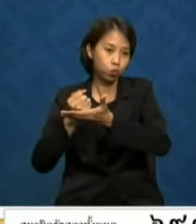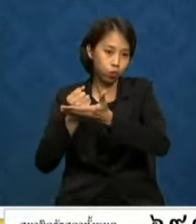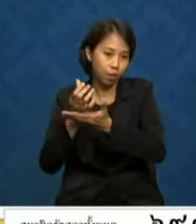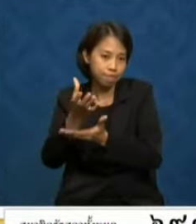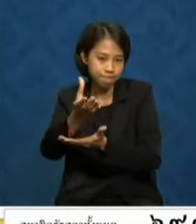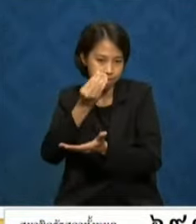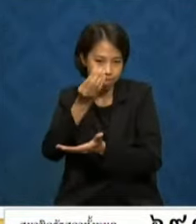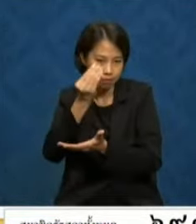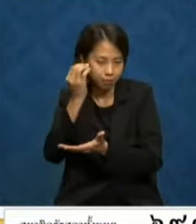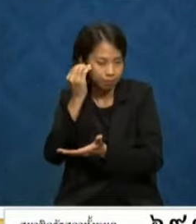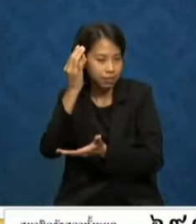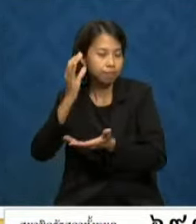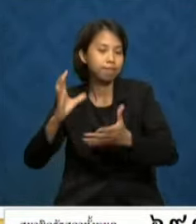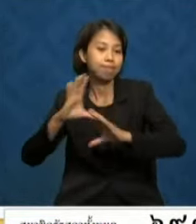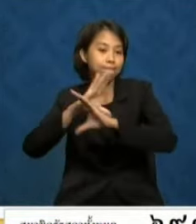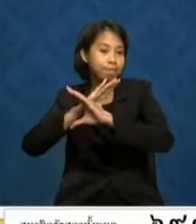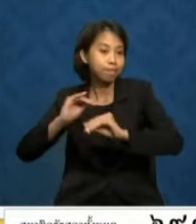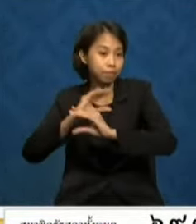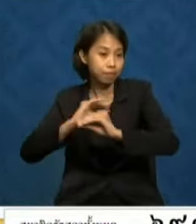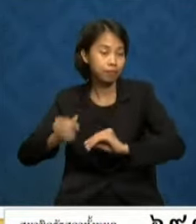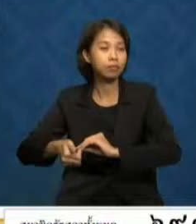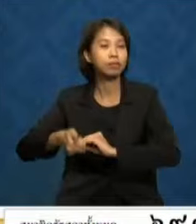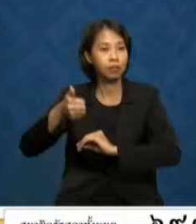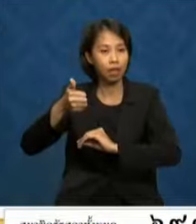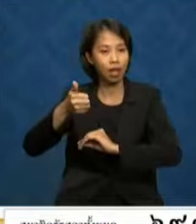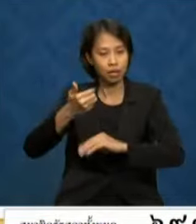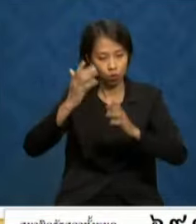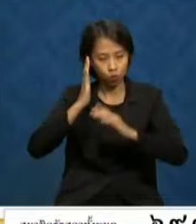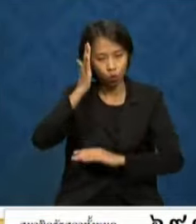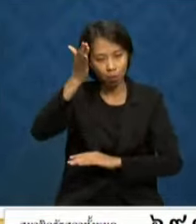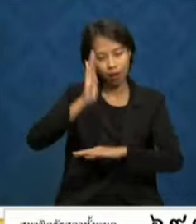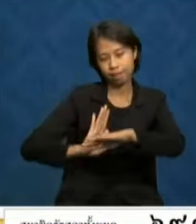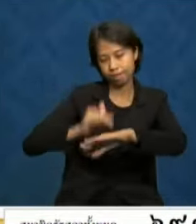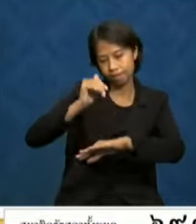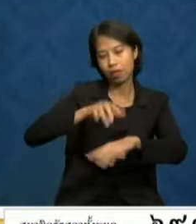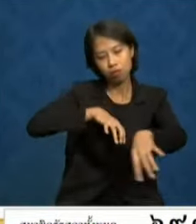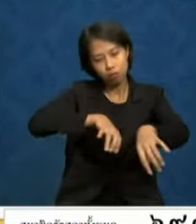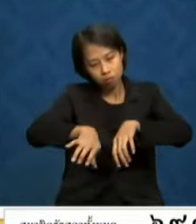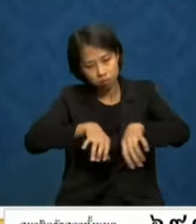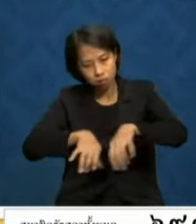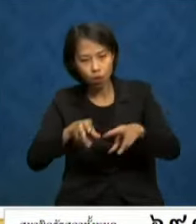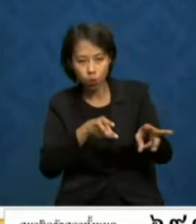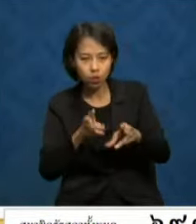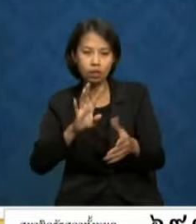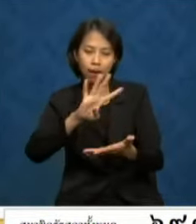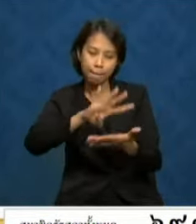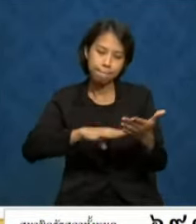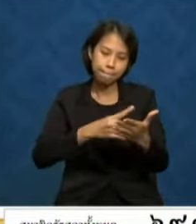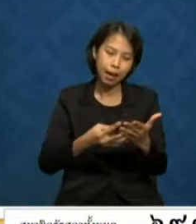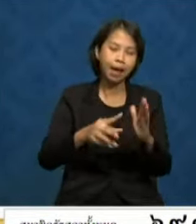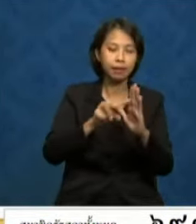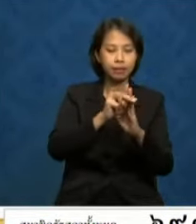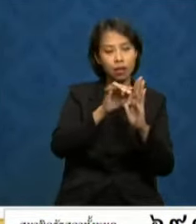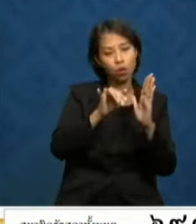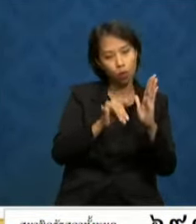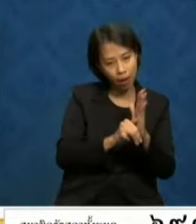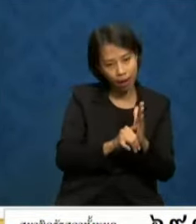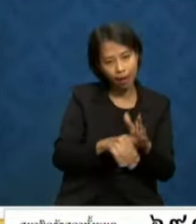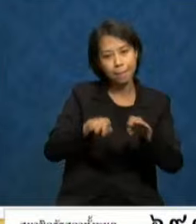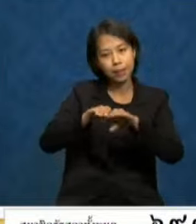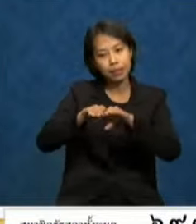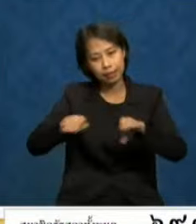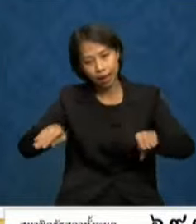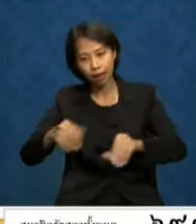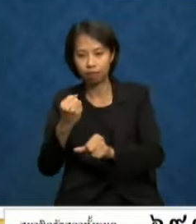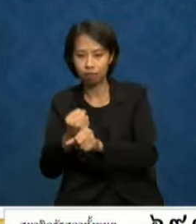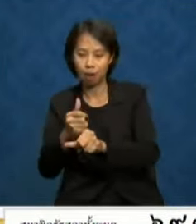คนเพื่อให้เข้าใจและมีความเชี่ยวชาญในการจัดการไม่ว่าจะเป็นการวางนโยบายกำหนดมาตรฐานท